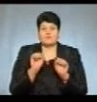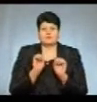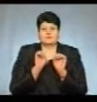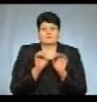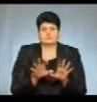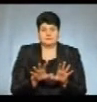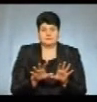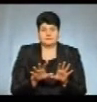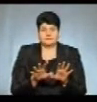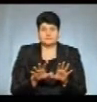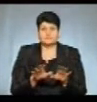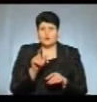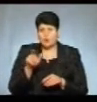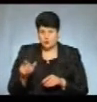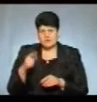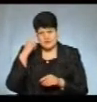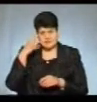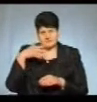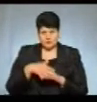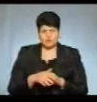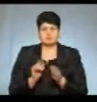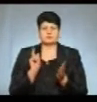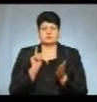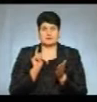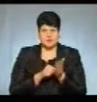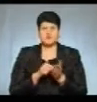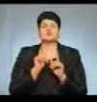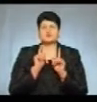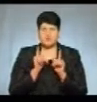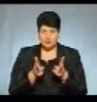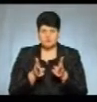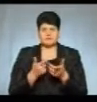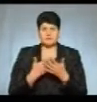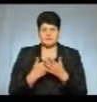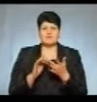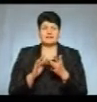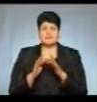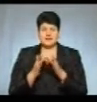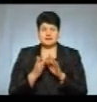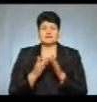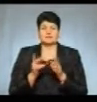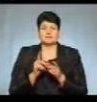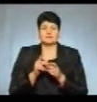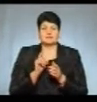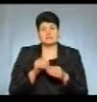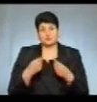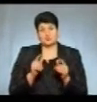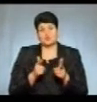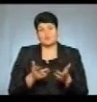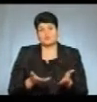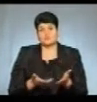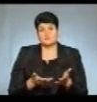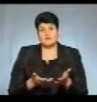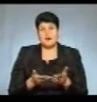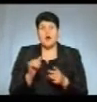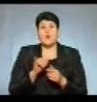ці персональні дані. Тобто люди свідомо натискають згоден, наприклад, якщо це в інтернеті, для того, щоб зайти на якийсь ресурс, вони дають згоду. От.